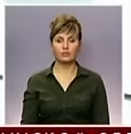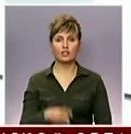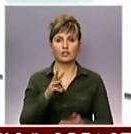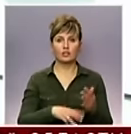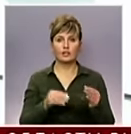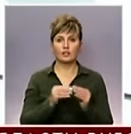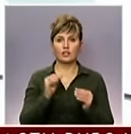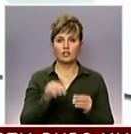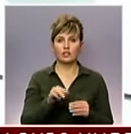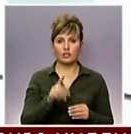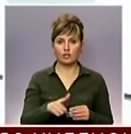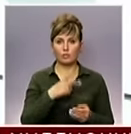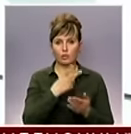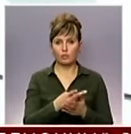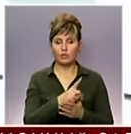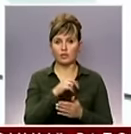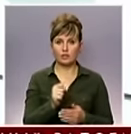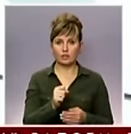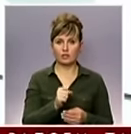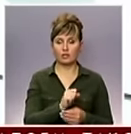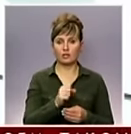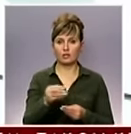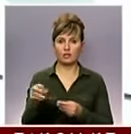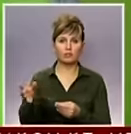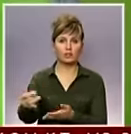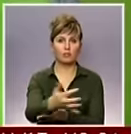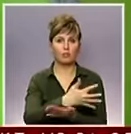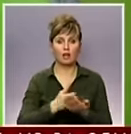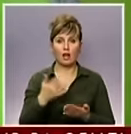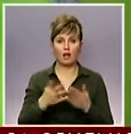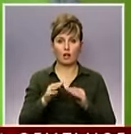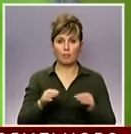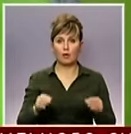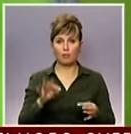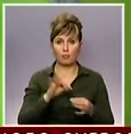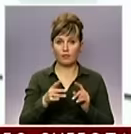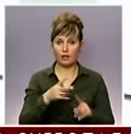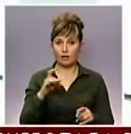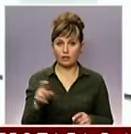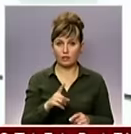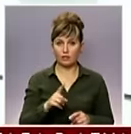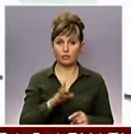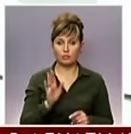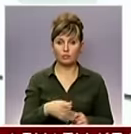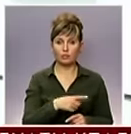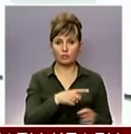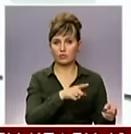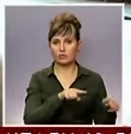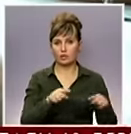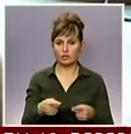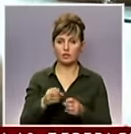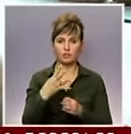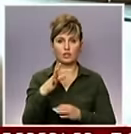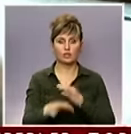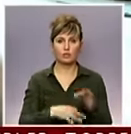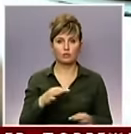Штраф в 10 тысяч тенге предусмотрен за назойливое приставание на улице. А вот если парковщик попадется во второй раз, стражи порядка имеют право задержать его на